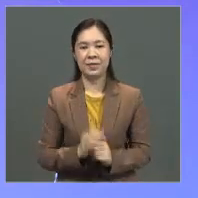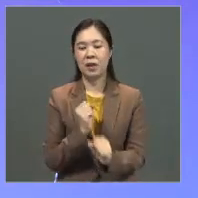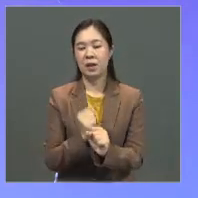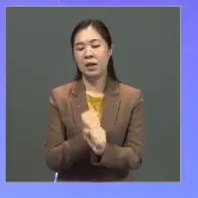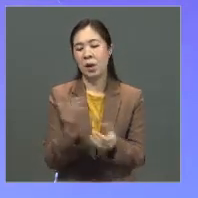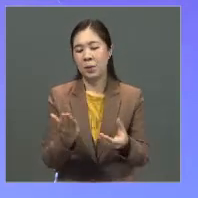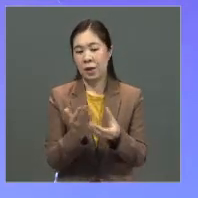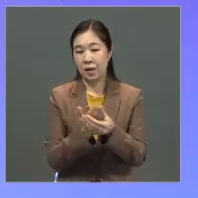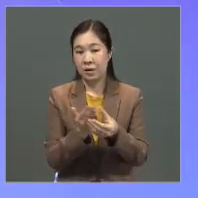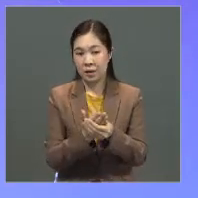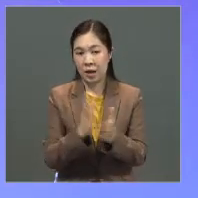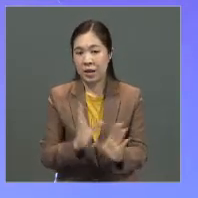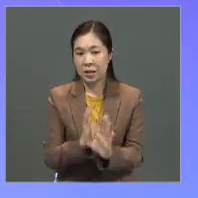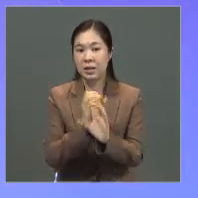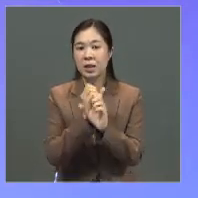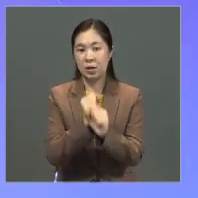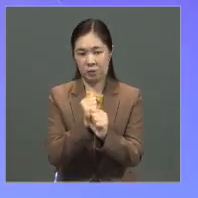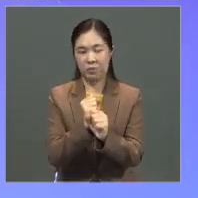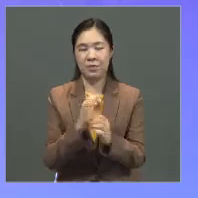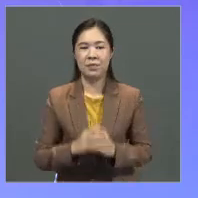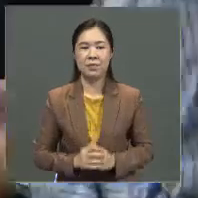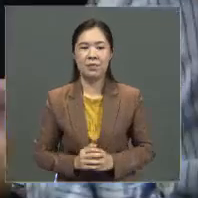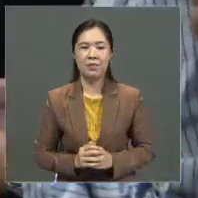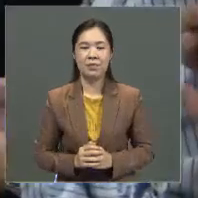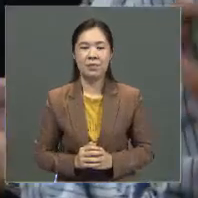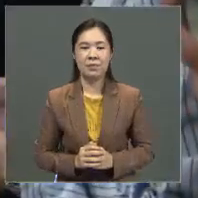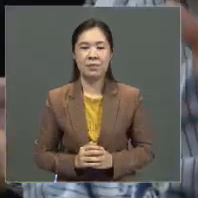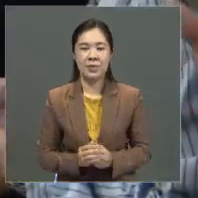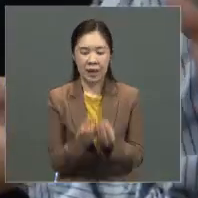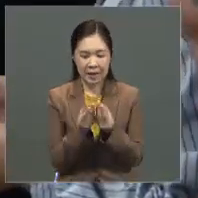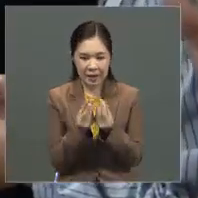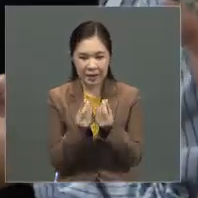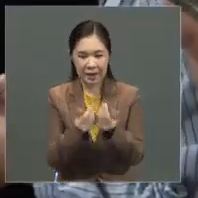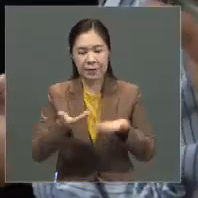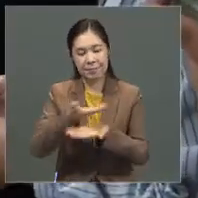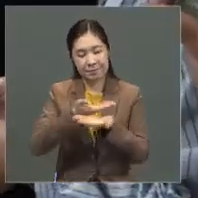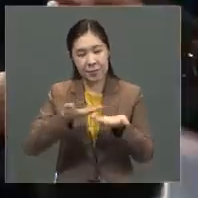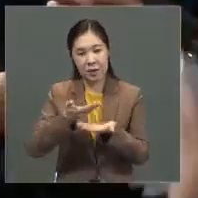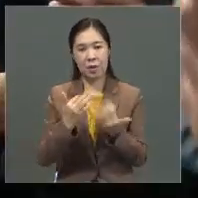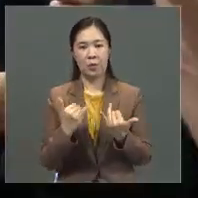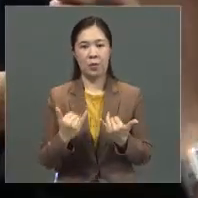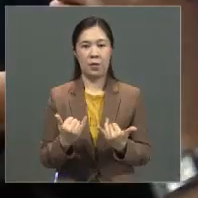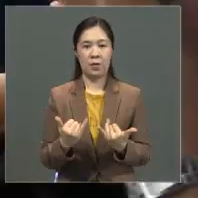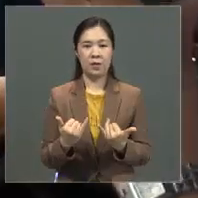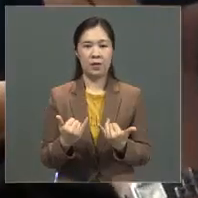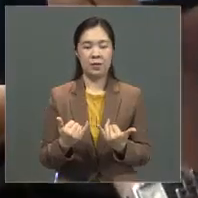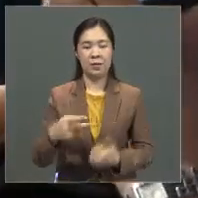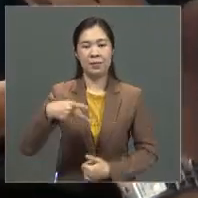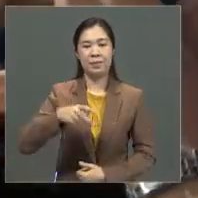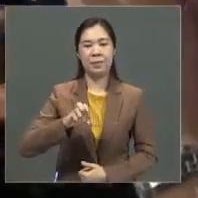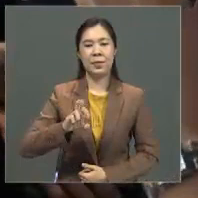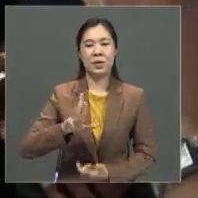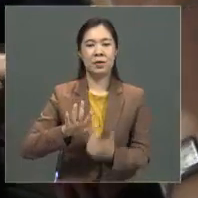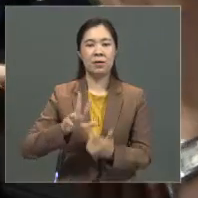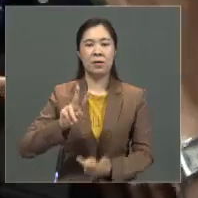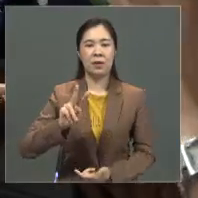ทำรายงานสรุปให้แล้วเสร็จภายในสมัยประชุมนี้ค่ะสำหรับรายละเอียดการพิจารณานะคะวันนี้ทางนายพีรพันธ์สารีรั